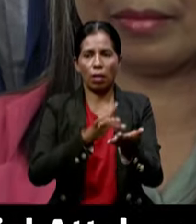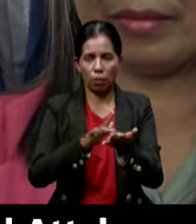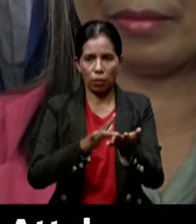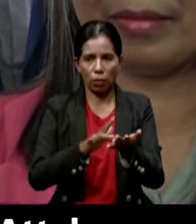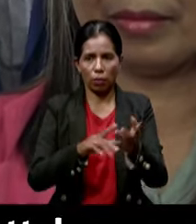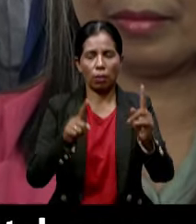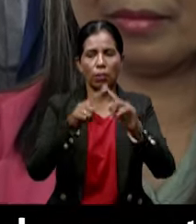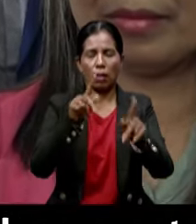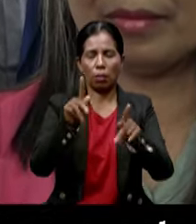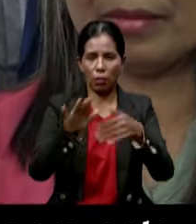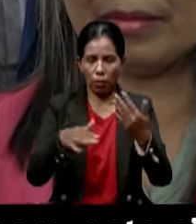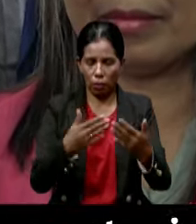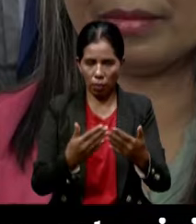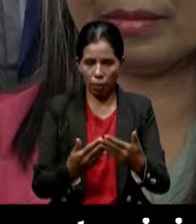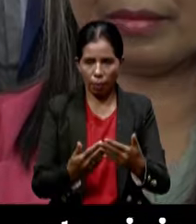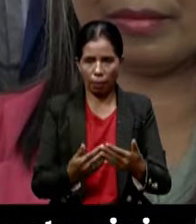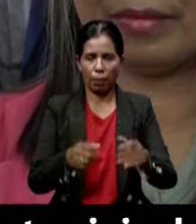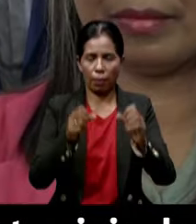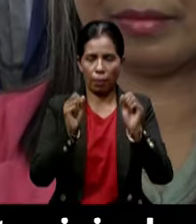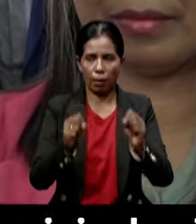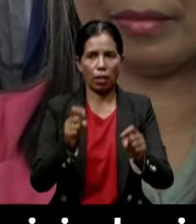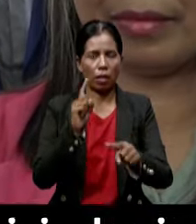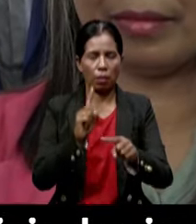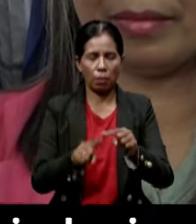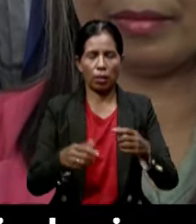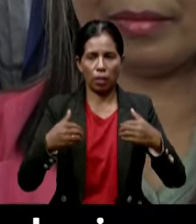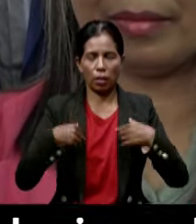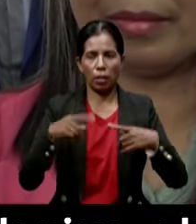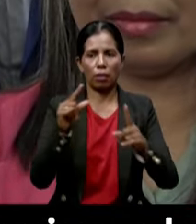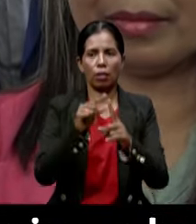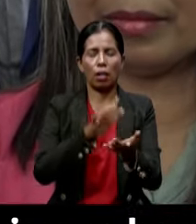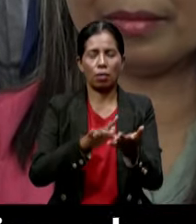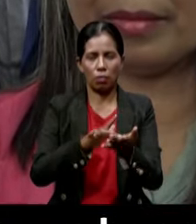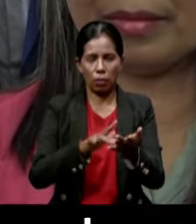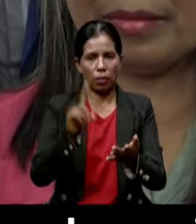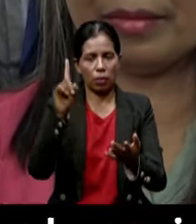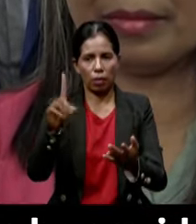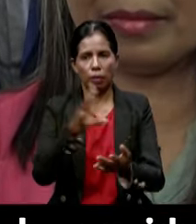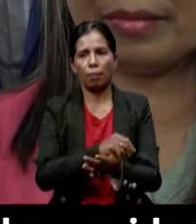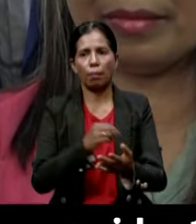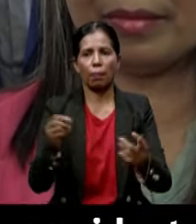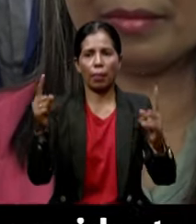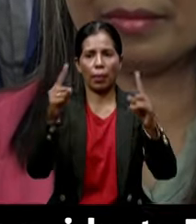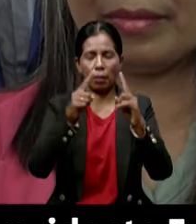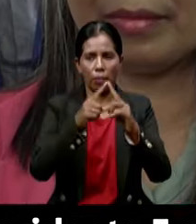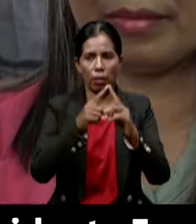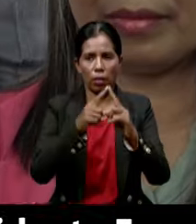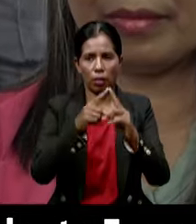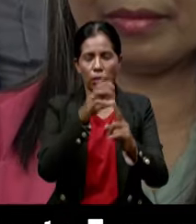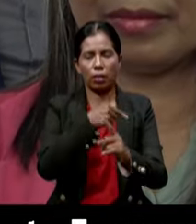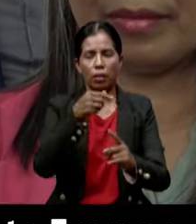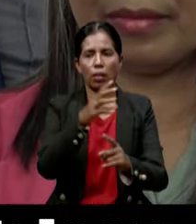ba komendar sira ne para atu la bela interpretación de kata ai moruk ida ba modelu ida ka jenis